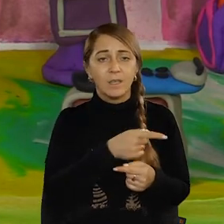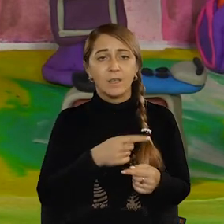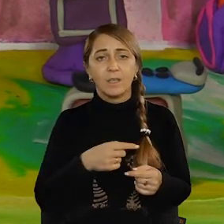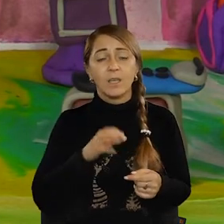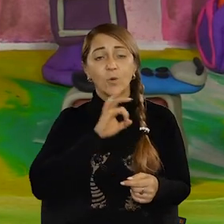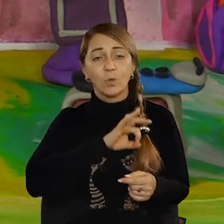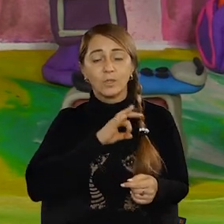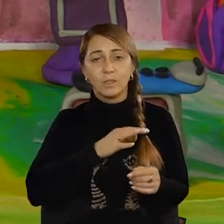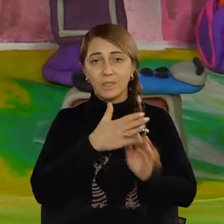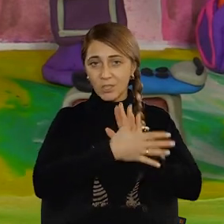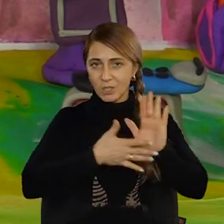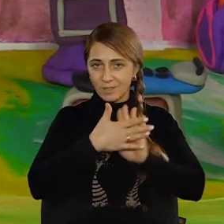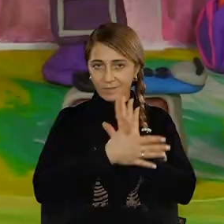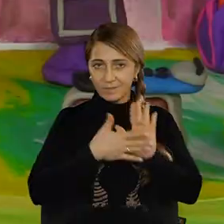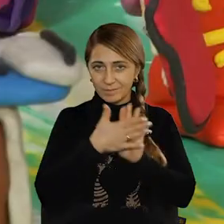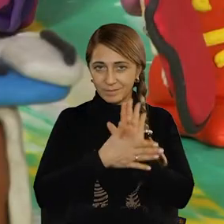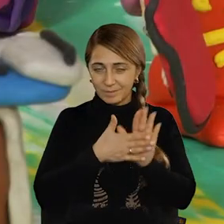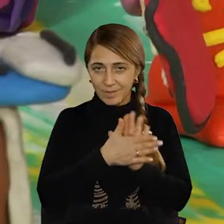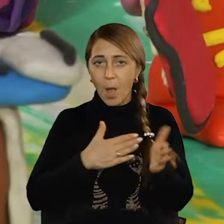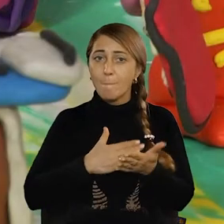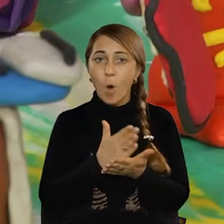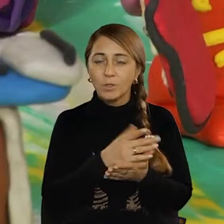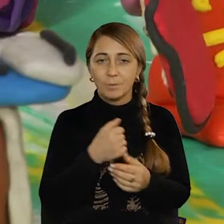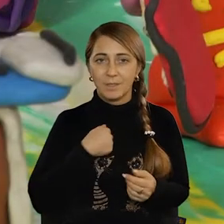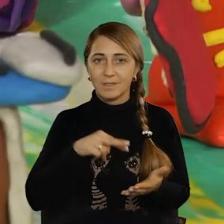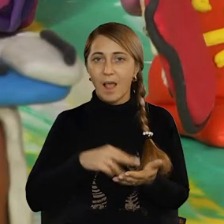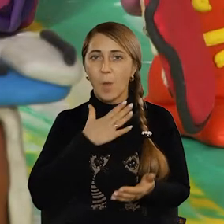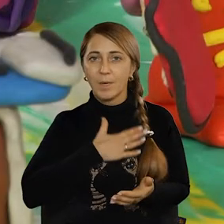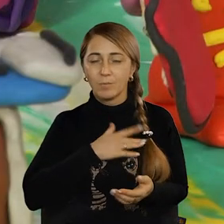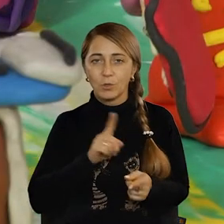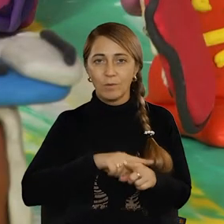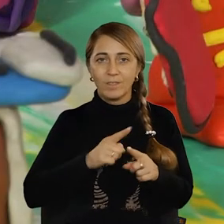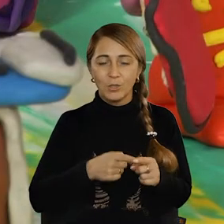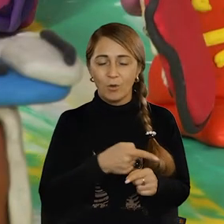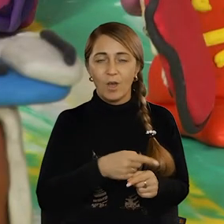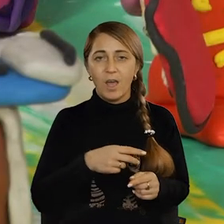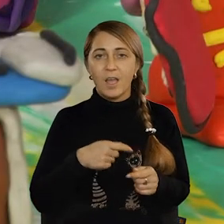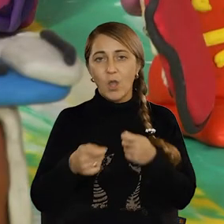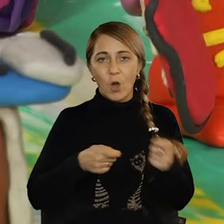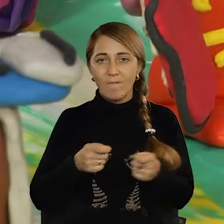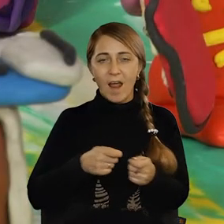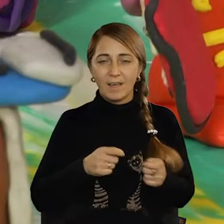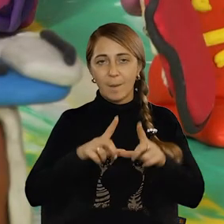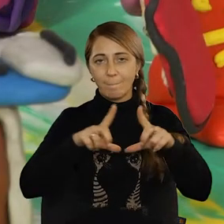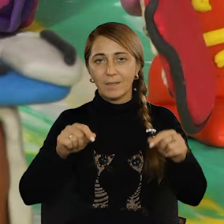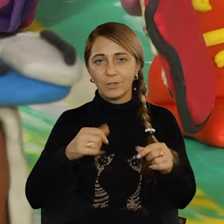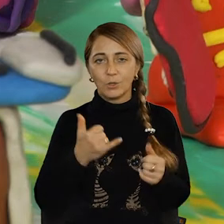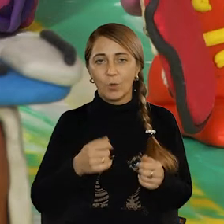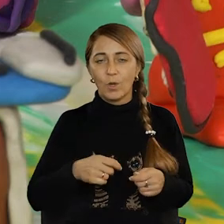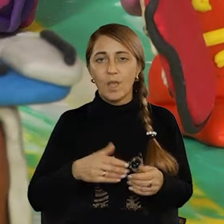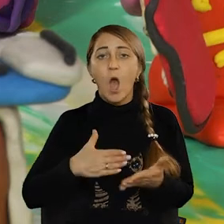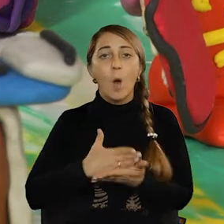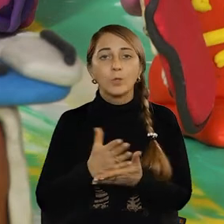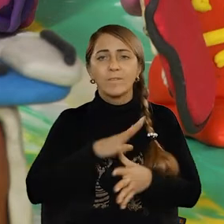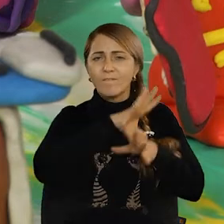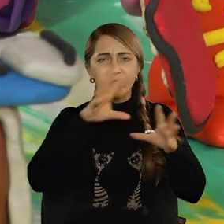послугами перекладача жестової мови. Мені стало приємно від того, що сучасні торговельні заклади сьогодні обслуговують